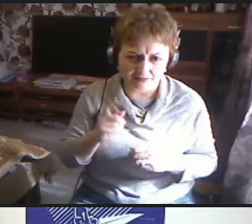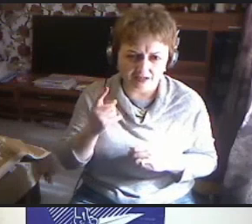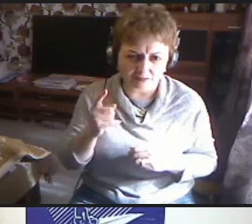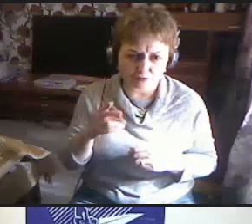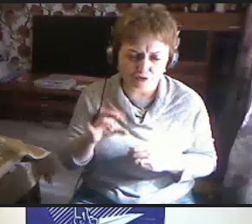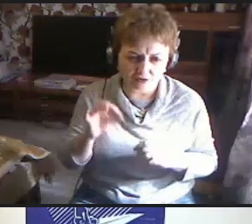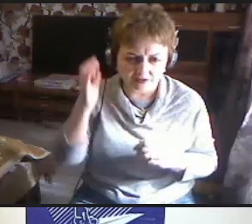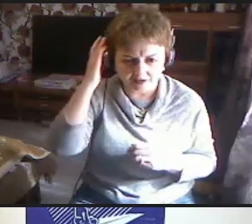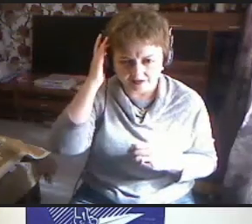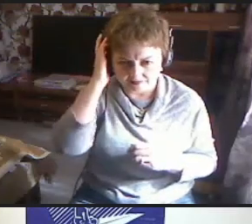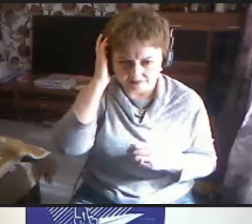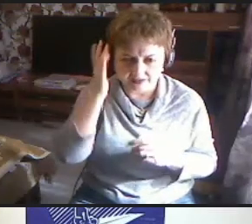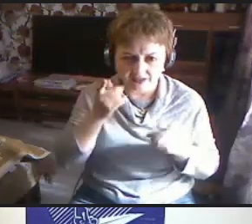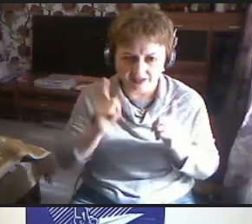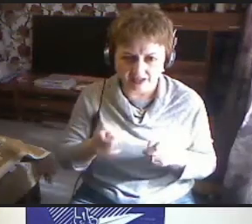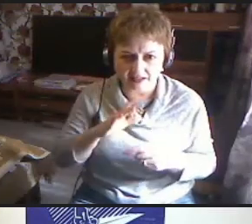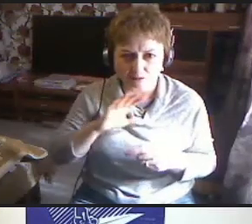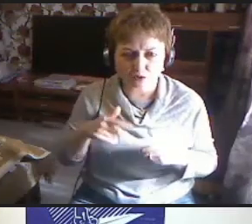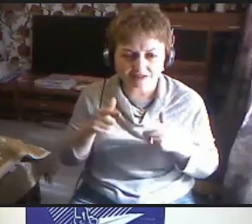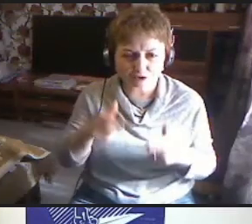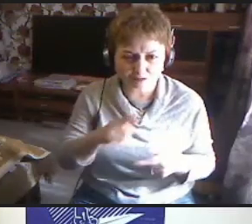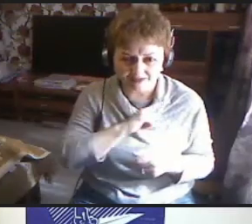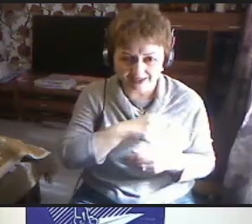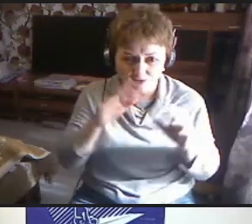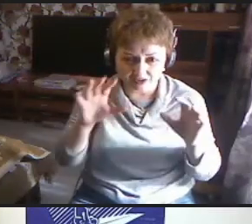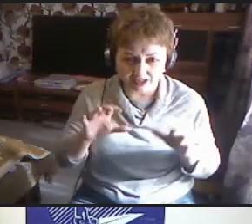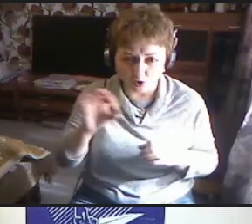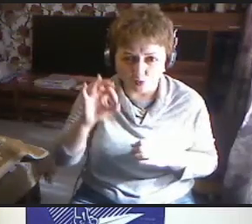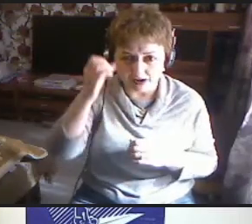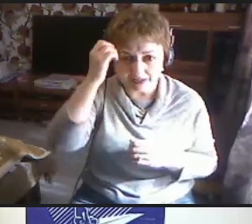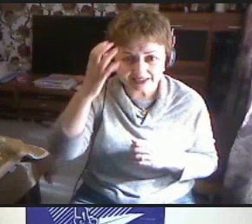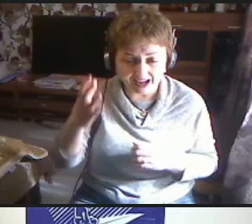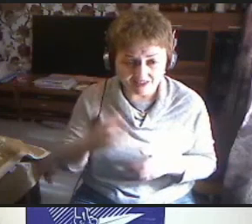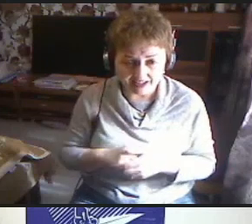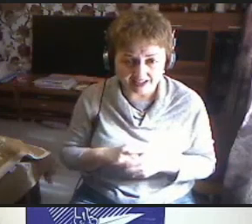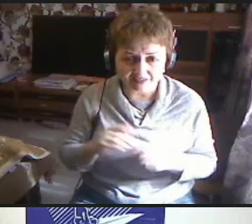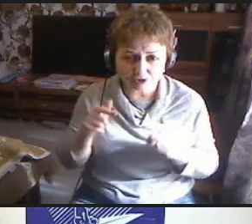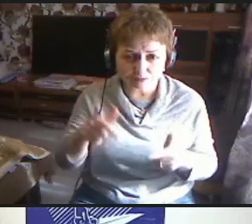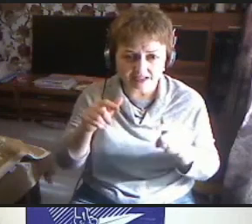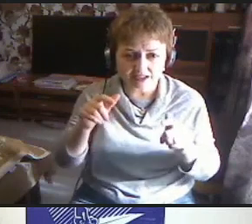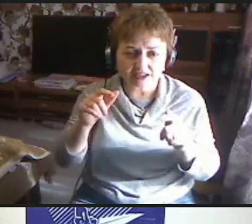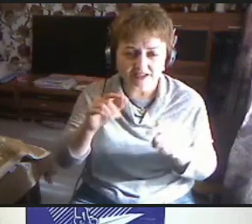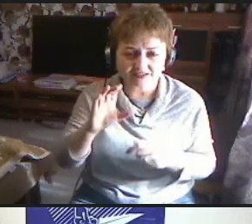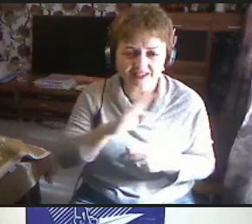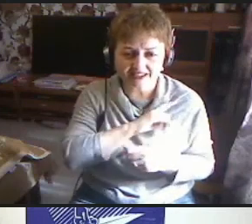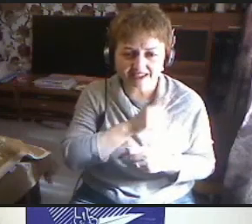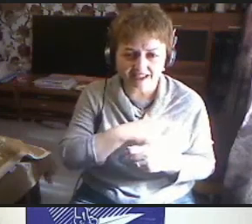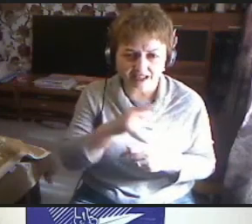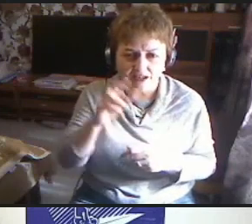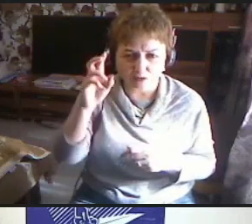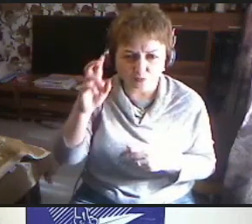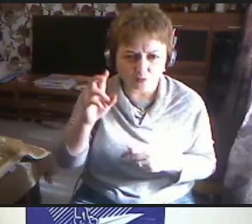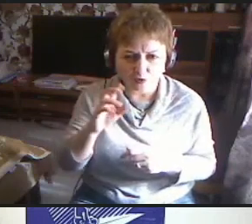Потому что реально после вступления в силу закона об образовании, вступления в силу в ГОСов